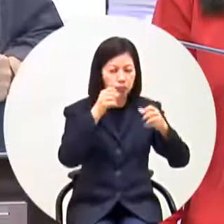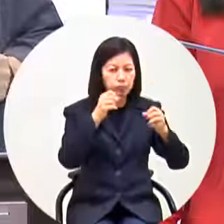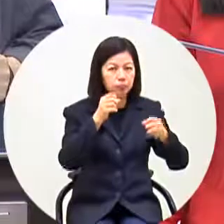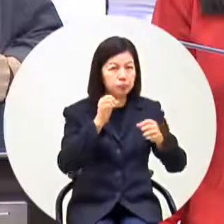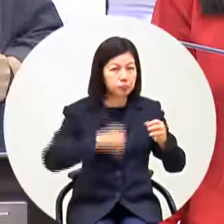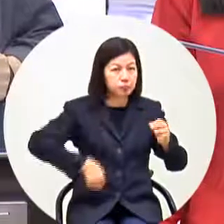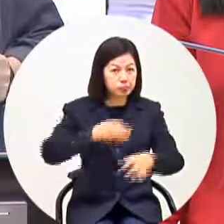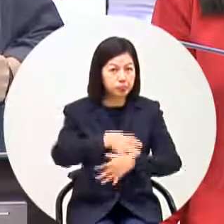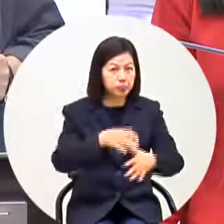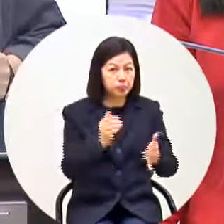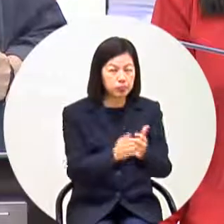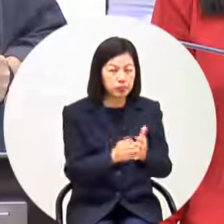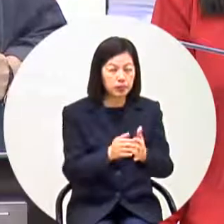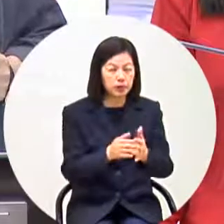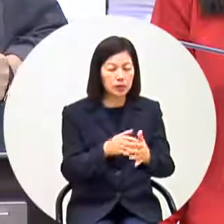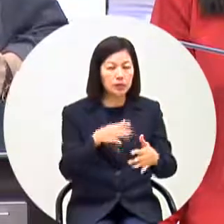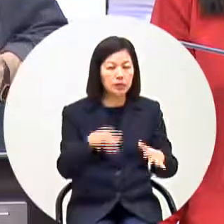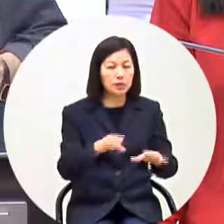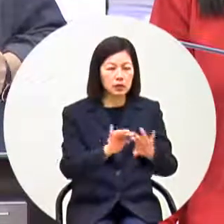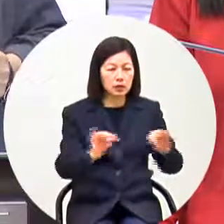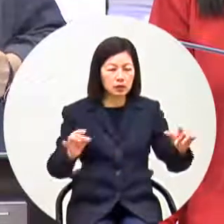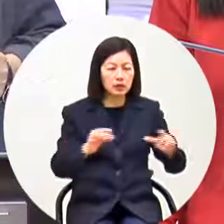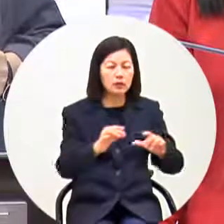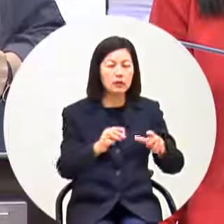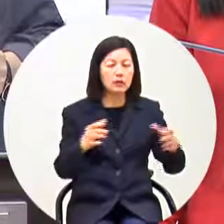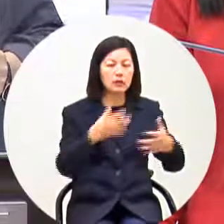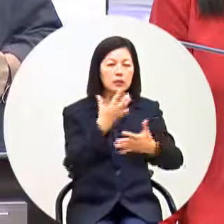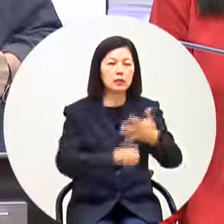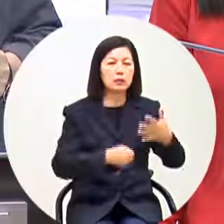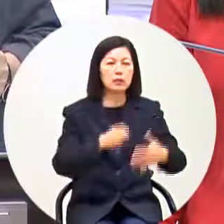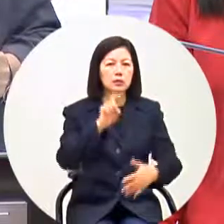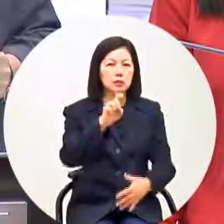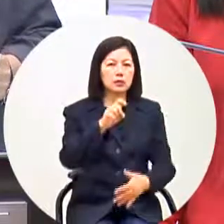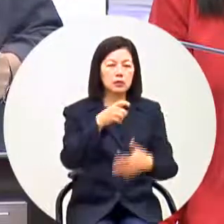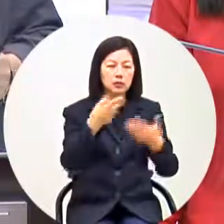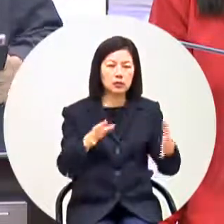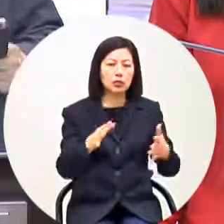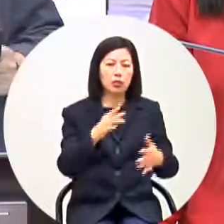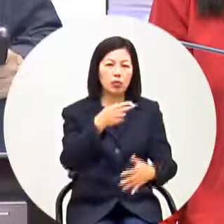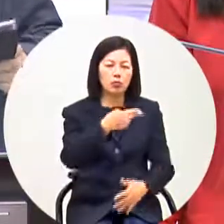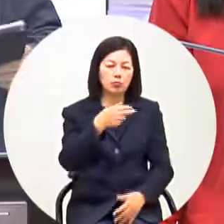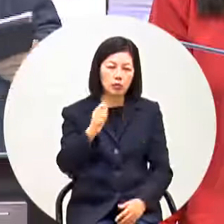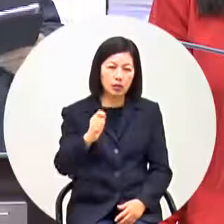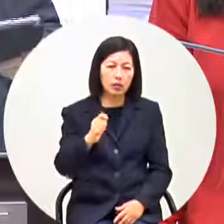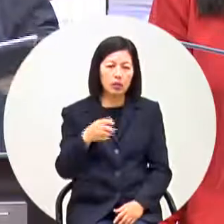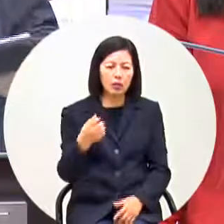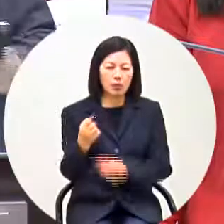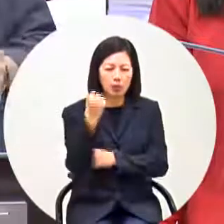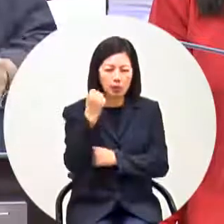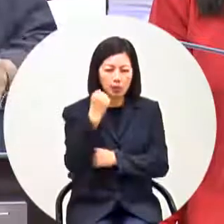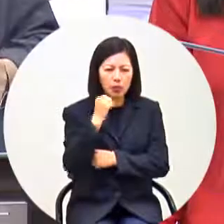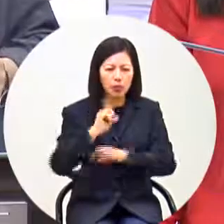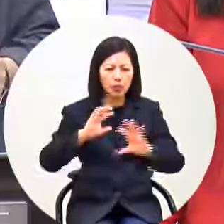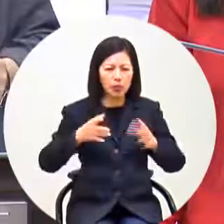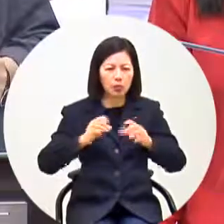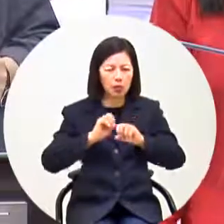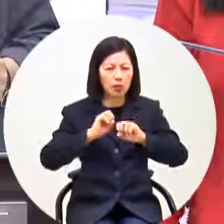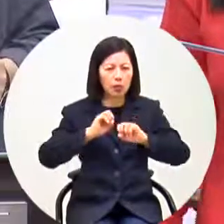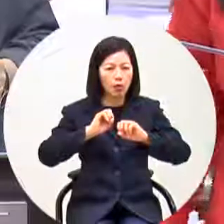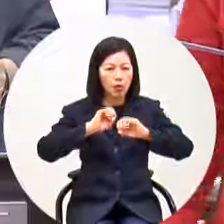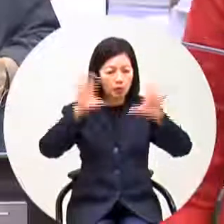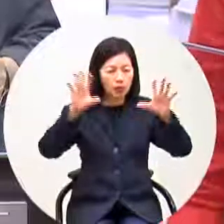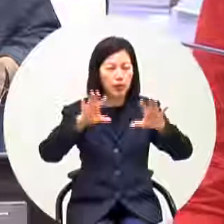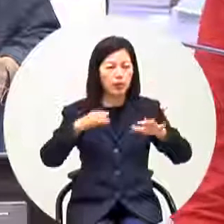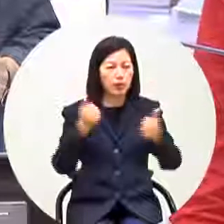几公顷的土地，所以我们现在很努力在跟国发会等等，包括科技部，大家在